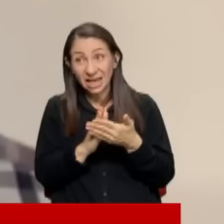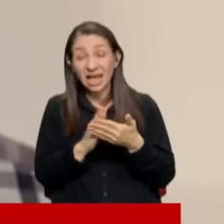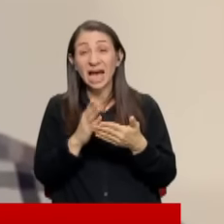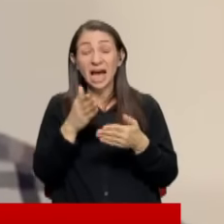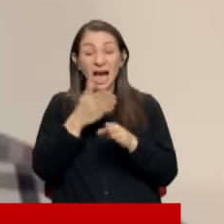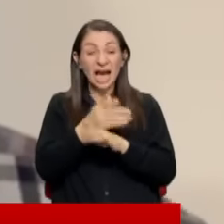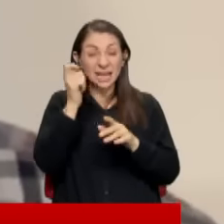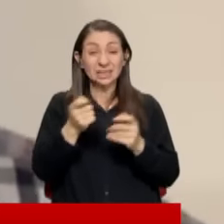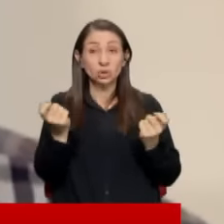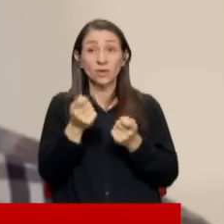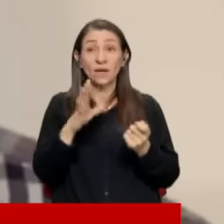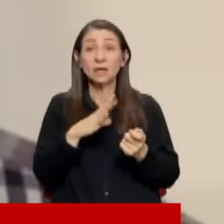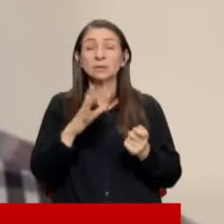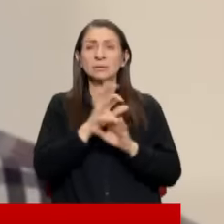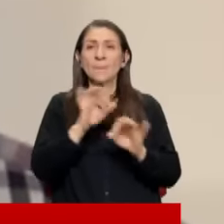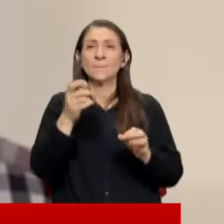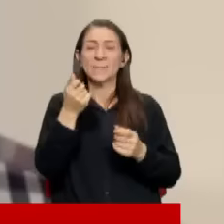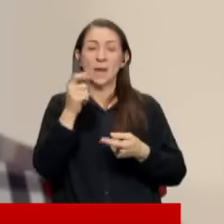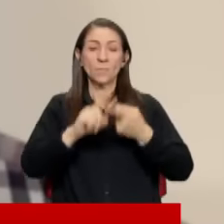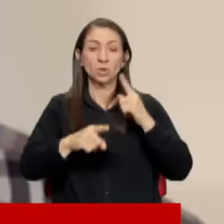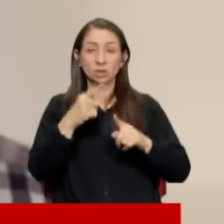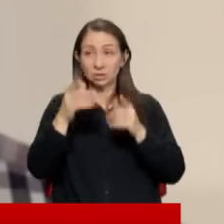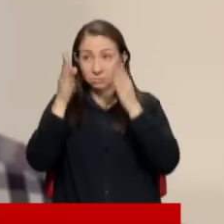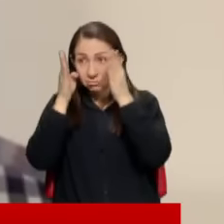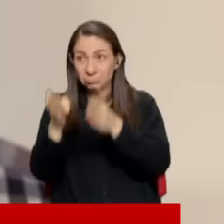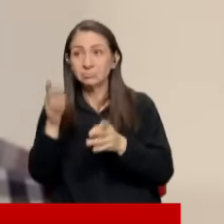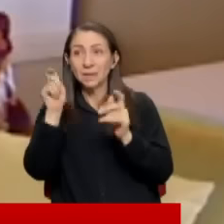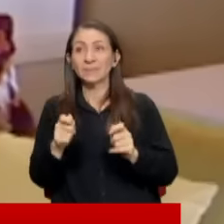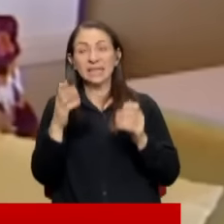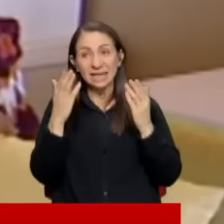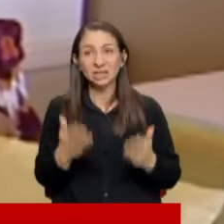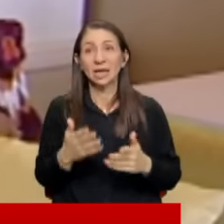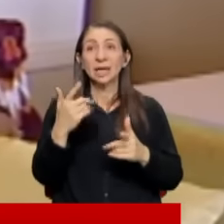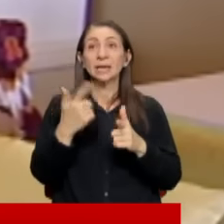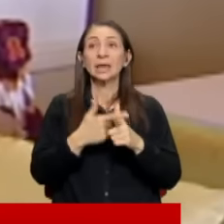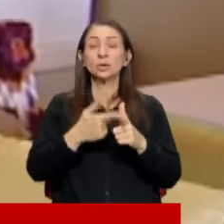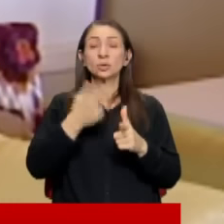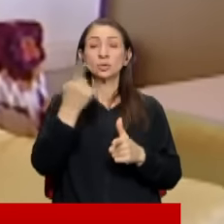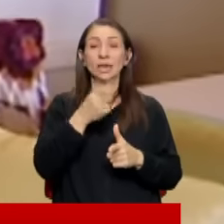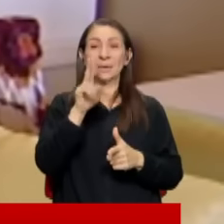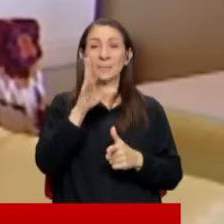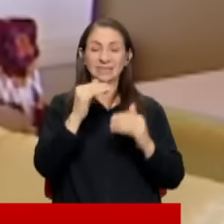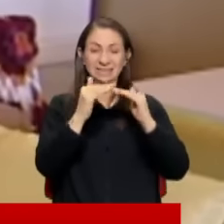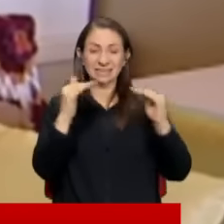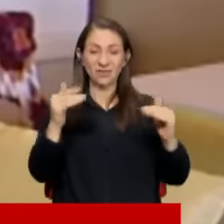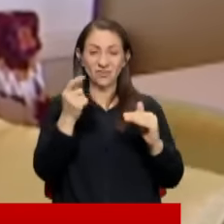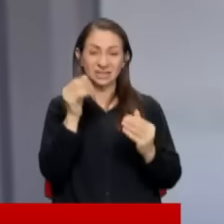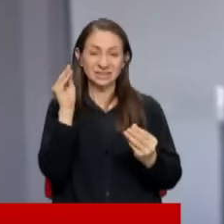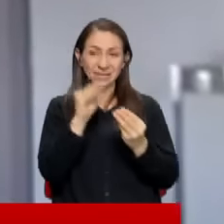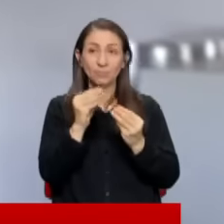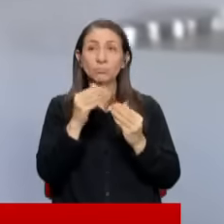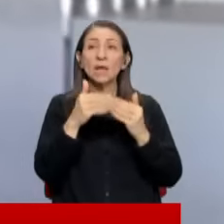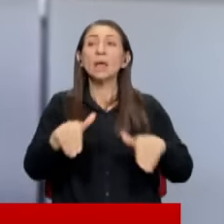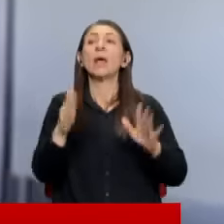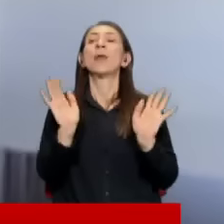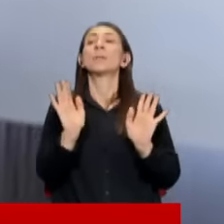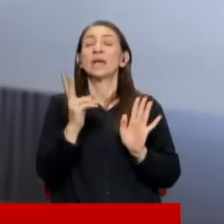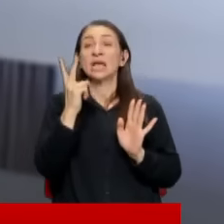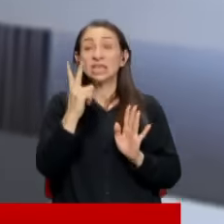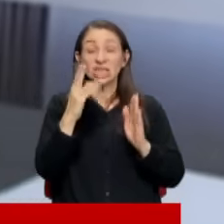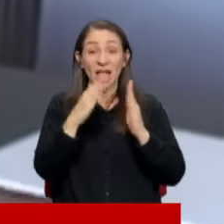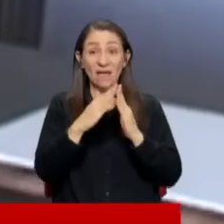asli görevi olan adam akıllı para politikası için de harcasaydı keşke. Kiradaki %25'lik sınırlama fiyat artışlarının önüne geçemedi.